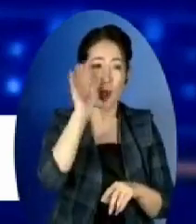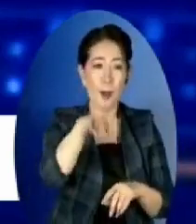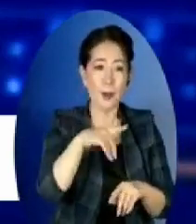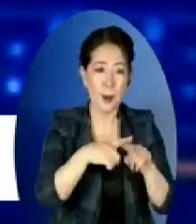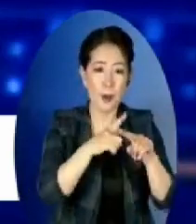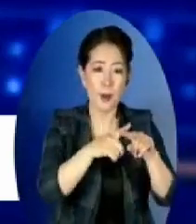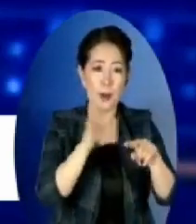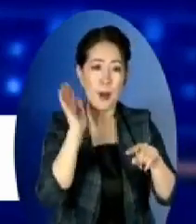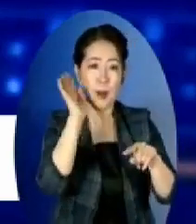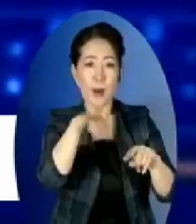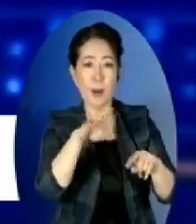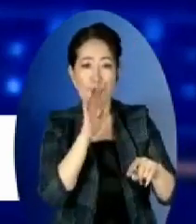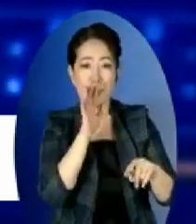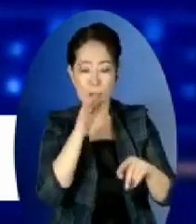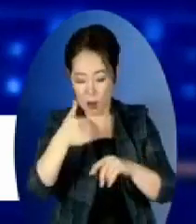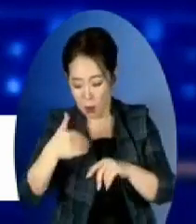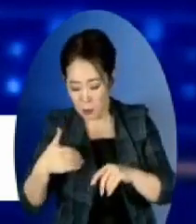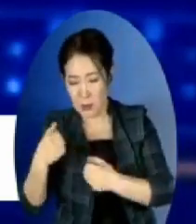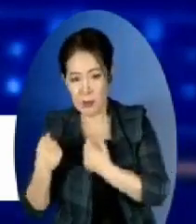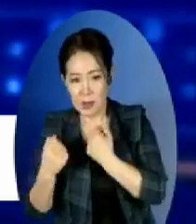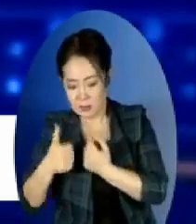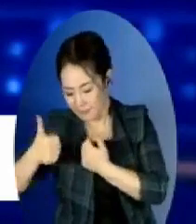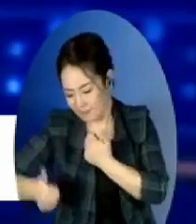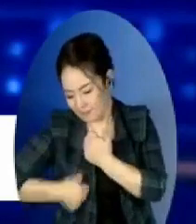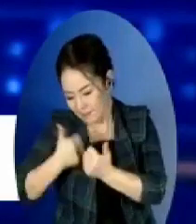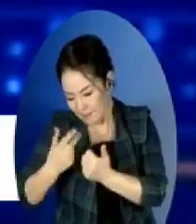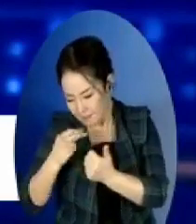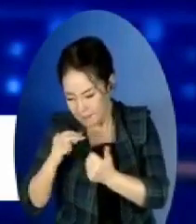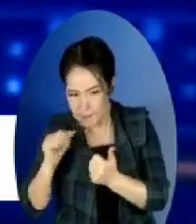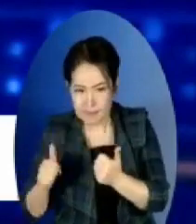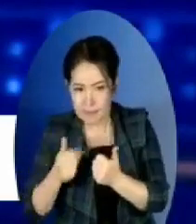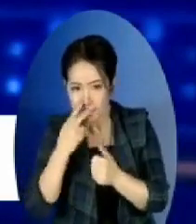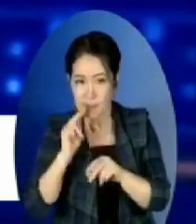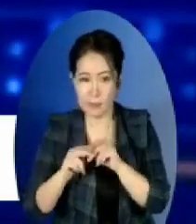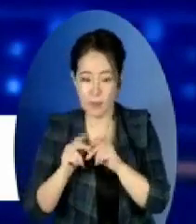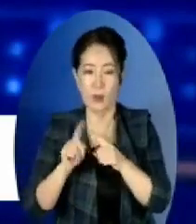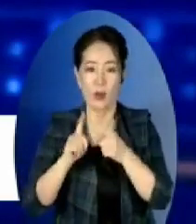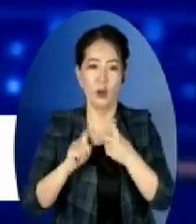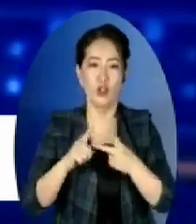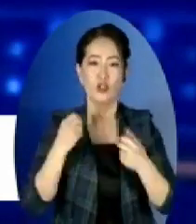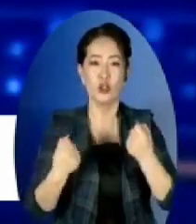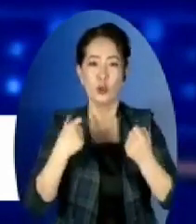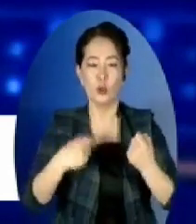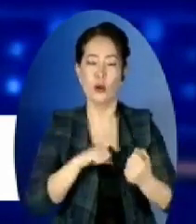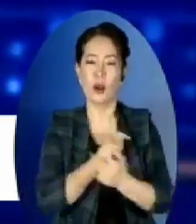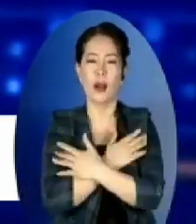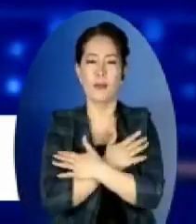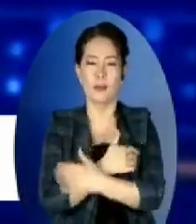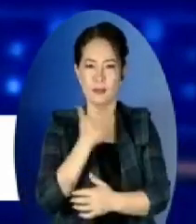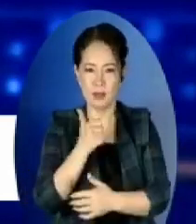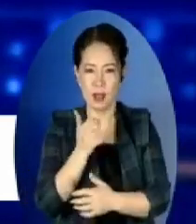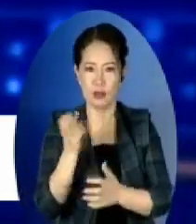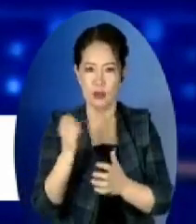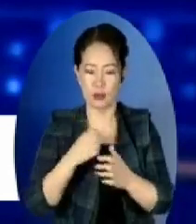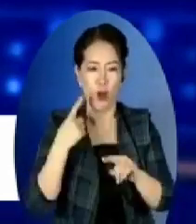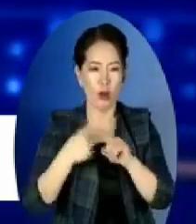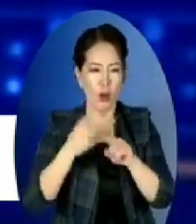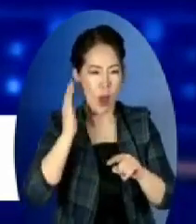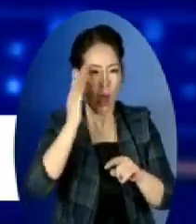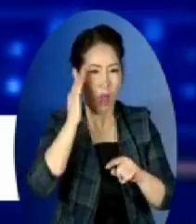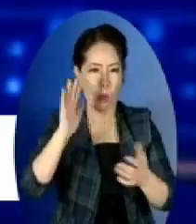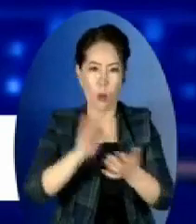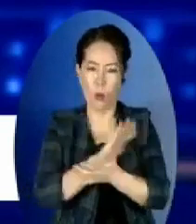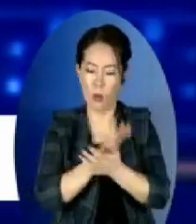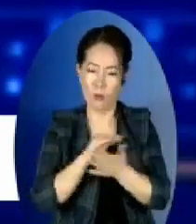бас явж байхдаа тэргийнхлийн техникийн бүрэн бүтэн байдлыг хангах те. За мөн жолооч маань сайтар амарсан байх хэвээр. За орон нутгийн замд бол хэвчлэн одоо